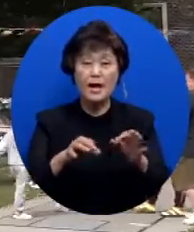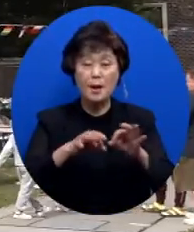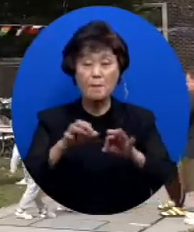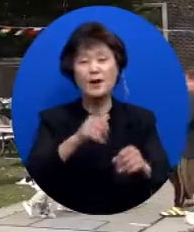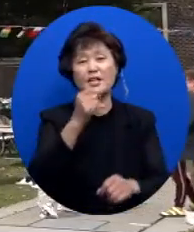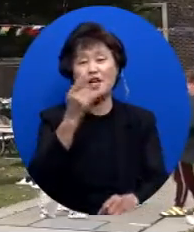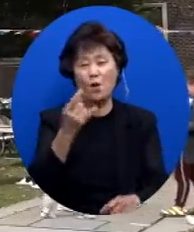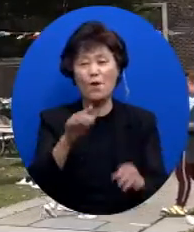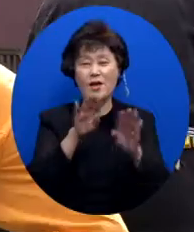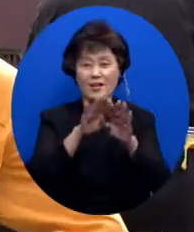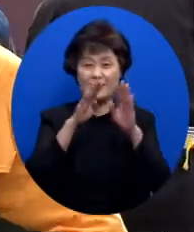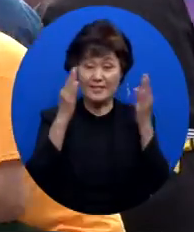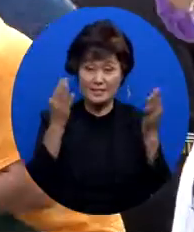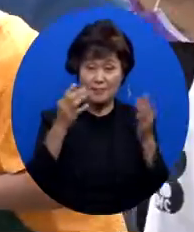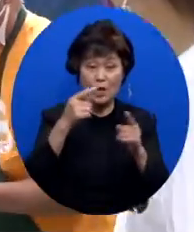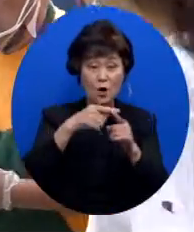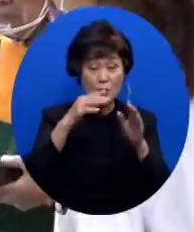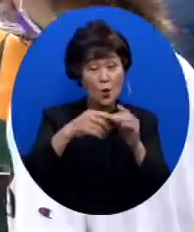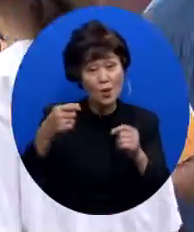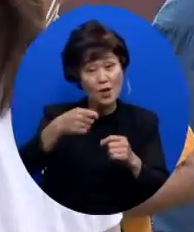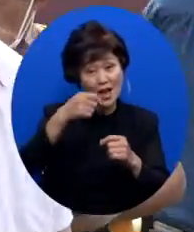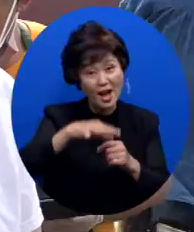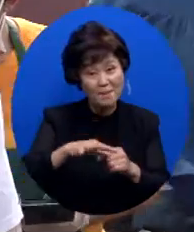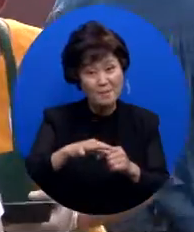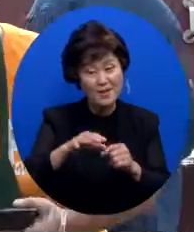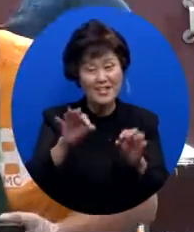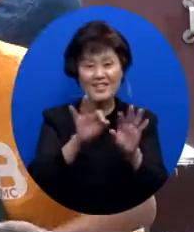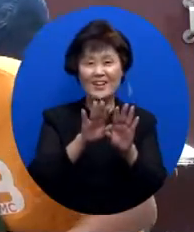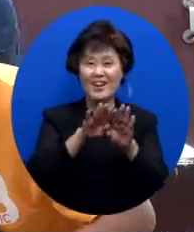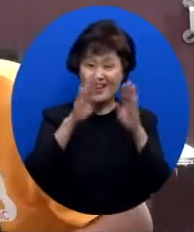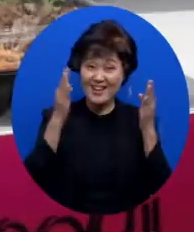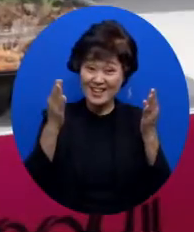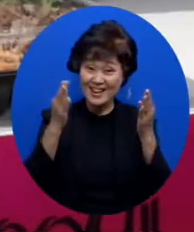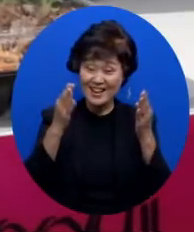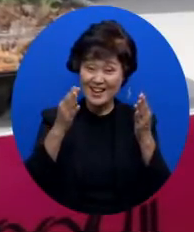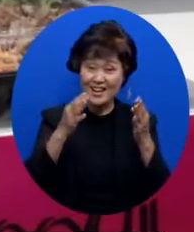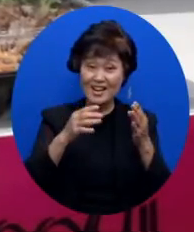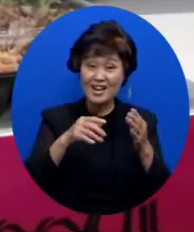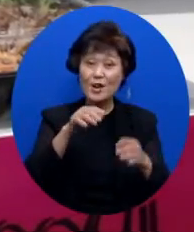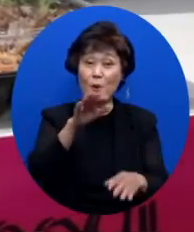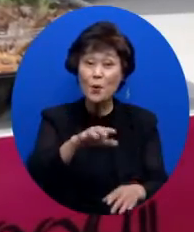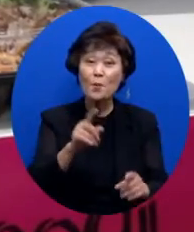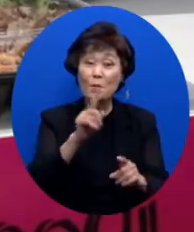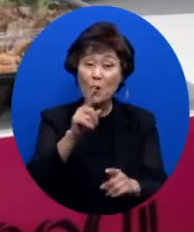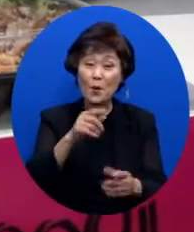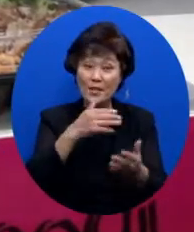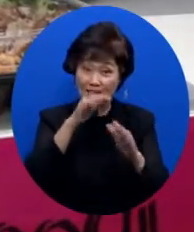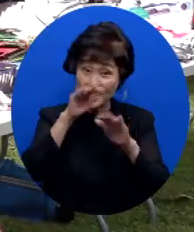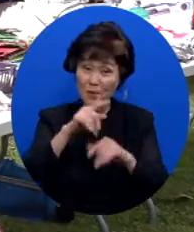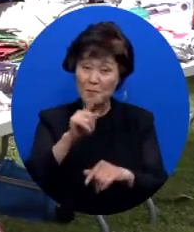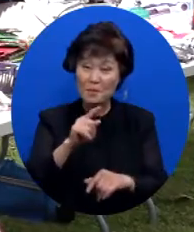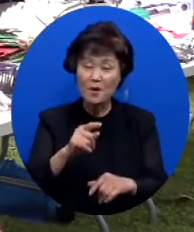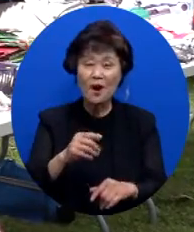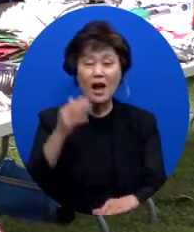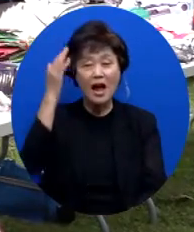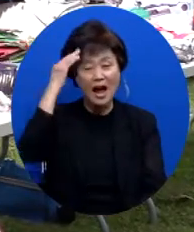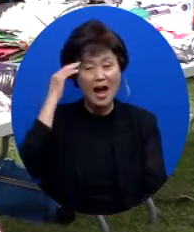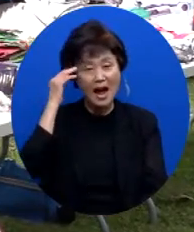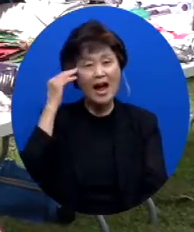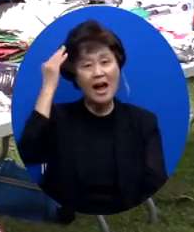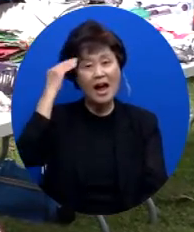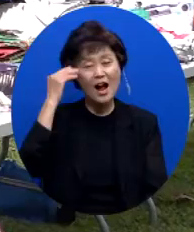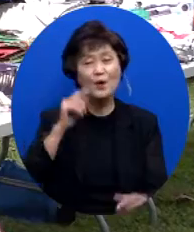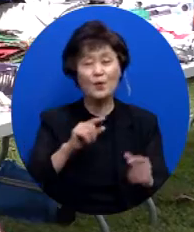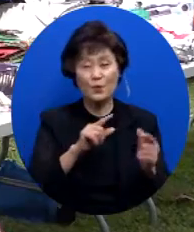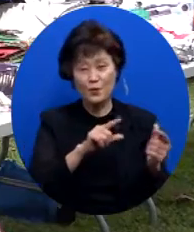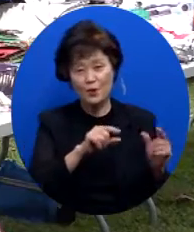지역 주민들을 위해 교회 앞마당에서 열린 바자회에서는 한식을 비롯한 음식과 의류, 도서, 전자제품 등 다양한